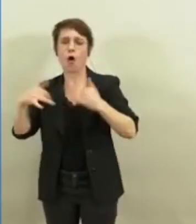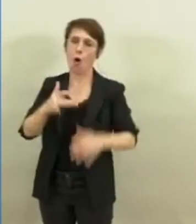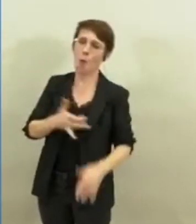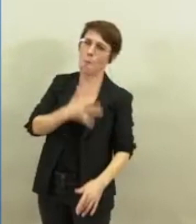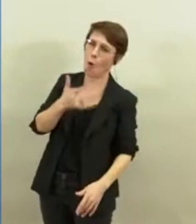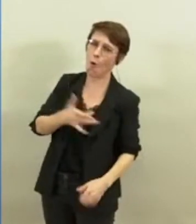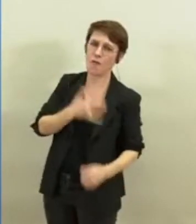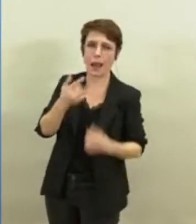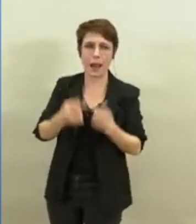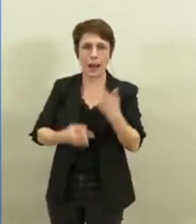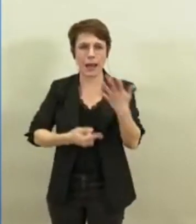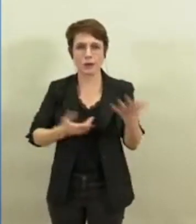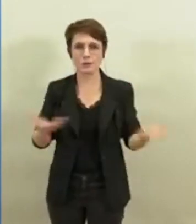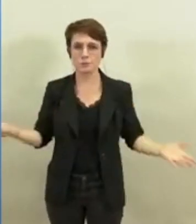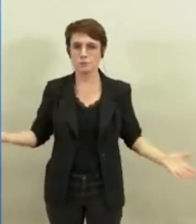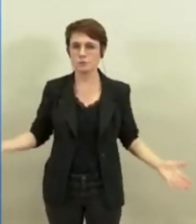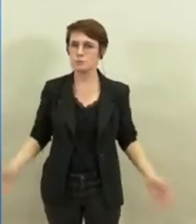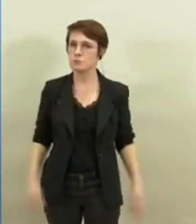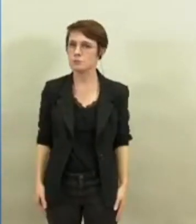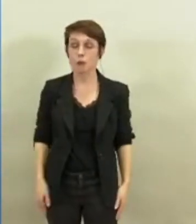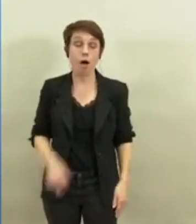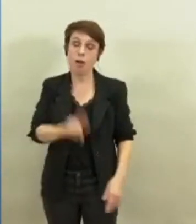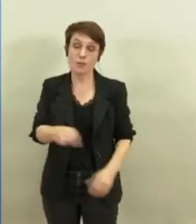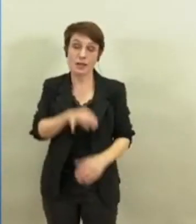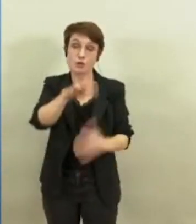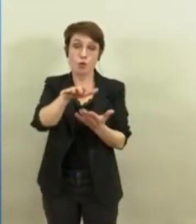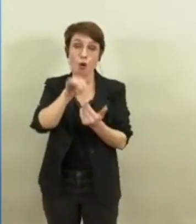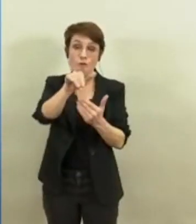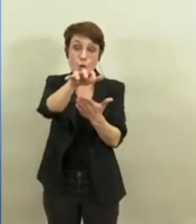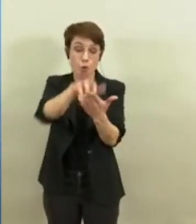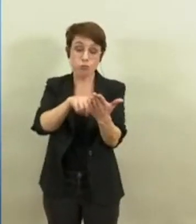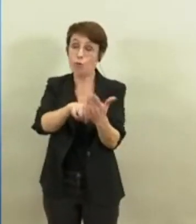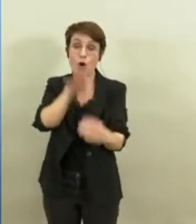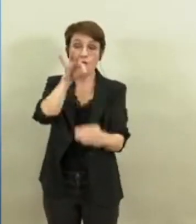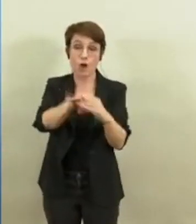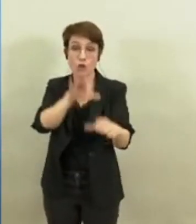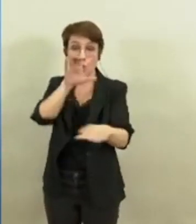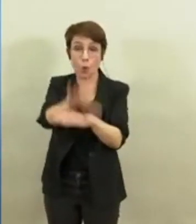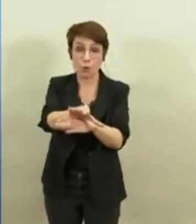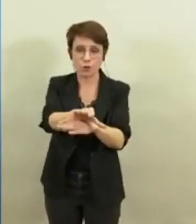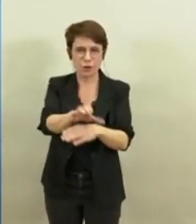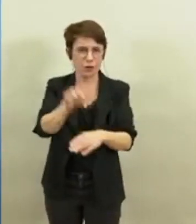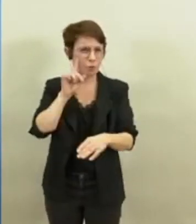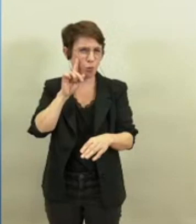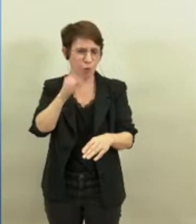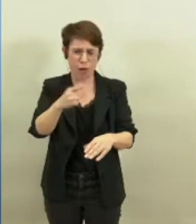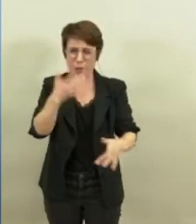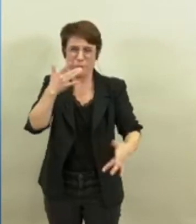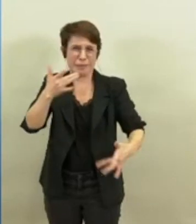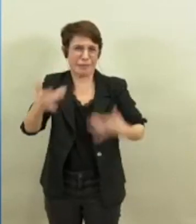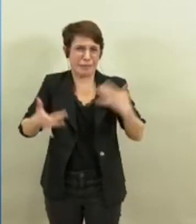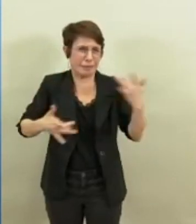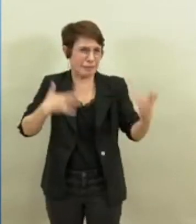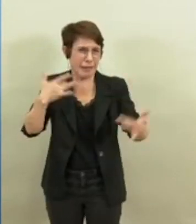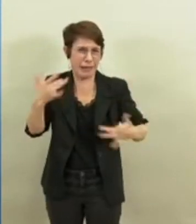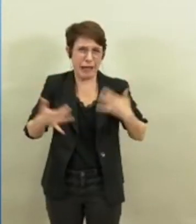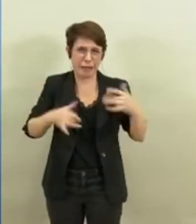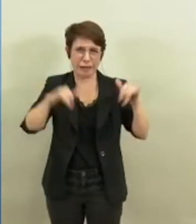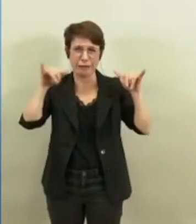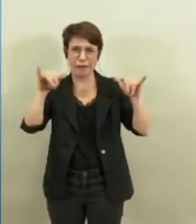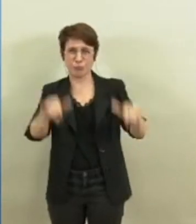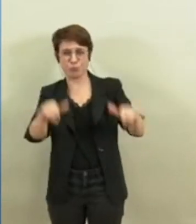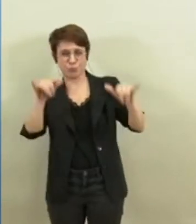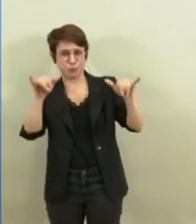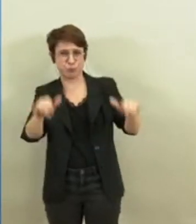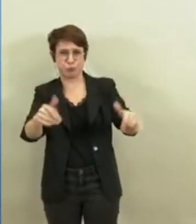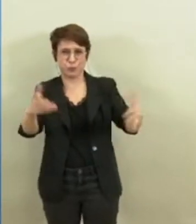nous, effectivement, nous voterons contre ce vœu parce que c'est une pantalonnade, c'est une tartufferie par rapport aux problèmes